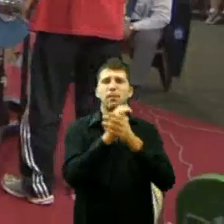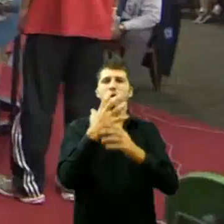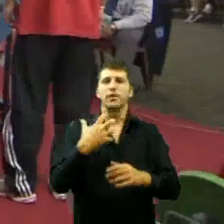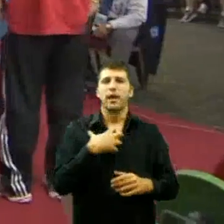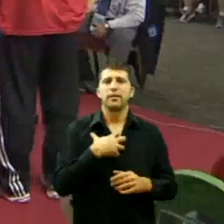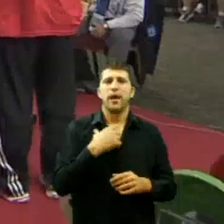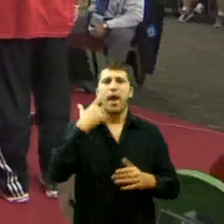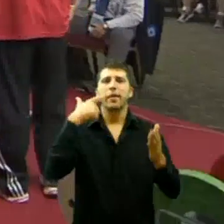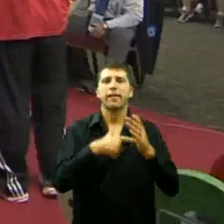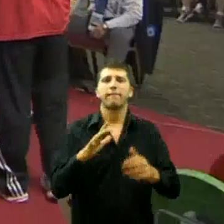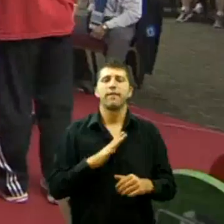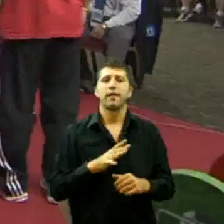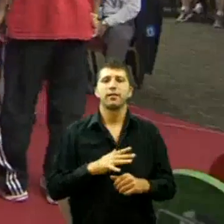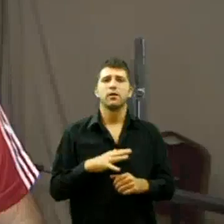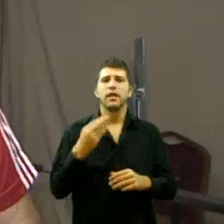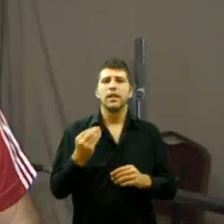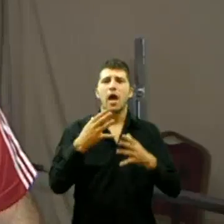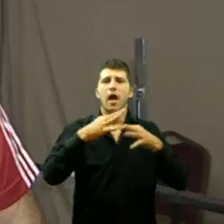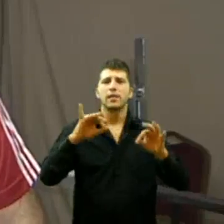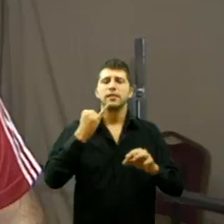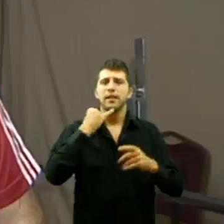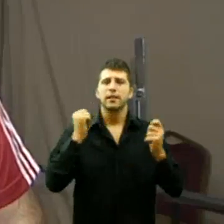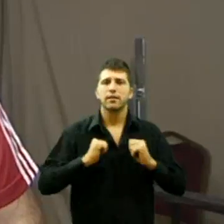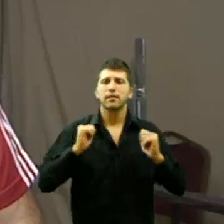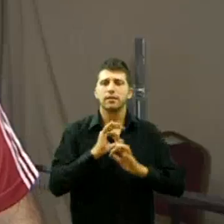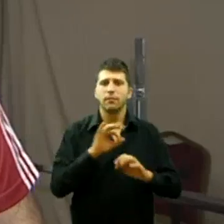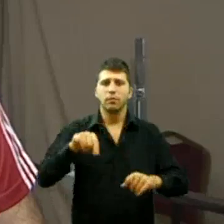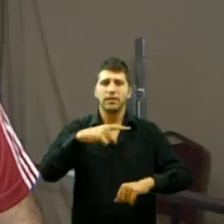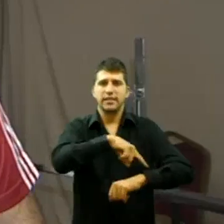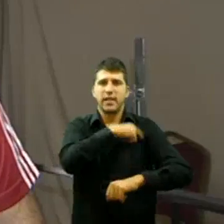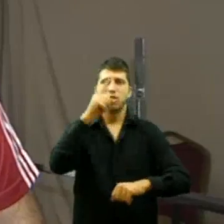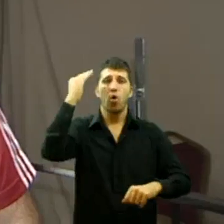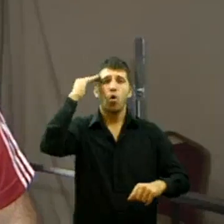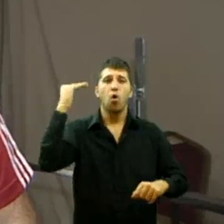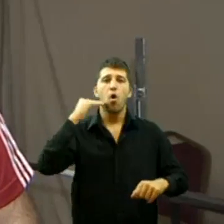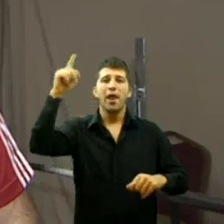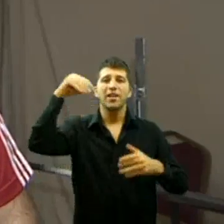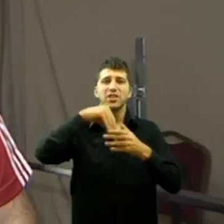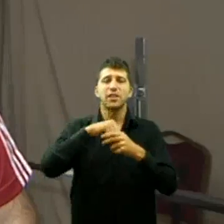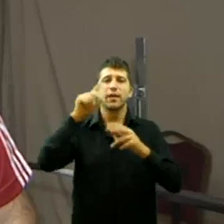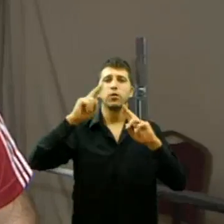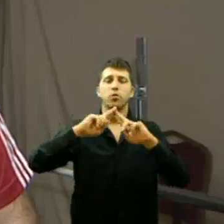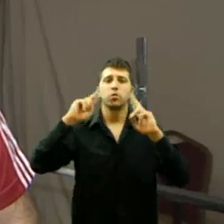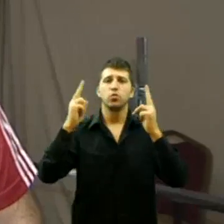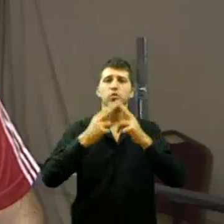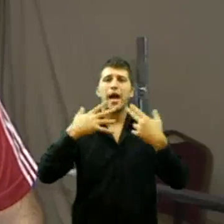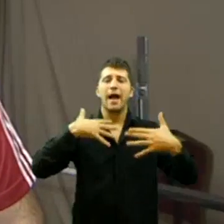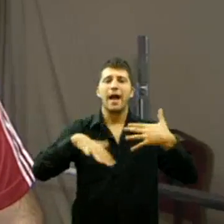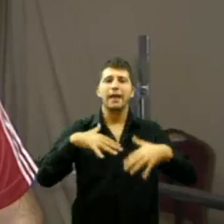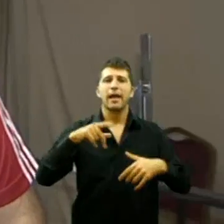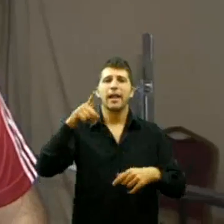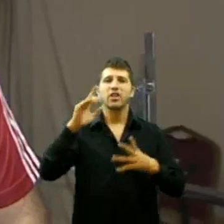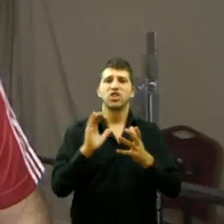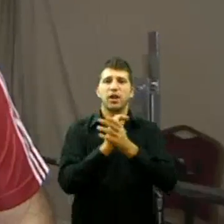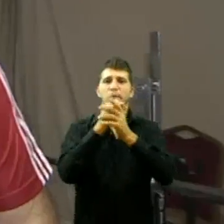şekilde hazırlandık. Aynı zamanda buradaki yapılan dereceler Kore'de yapılacak olan dünya engeller